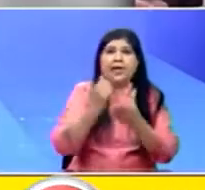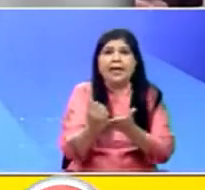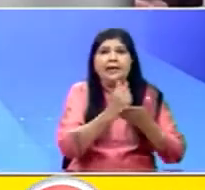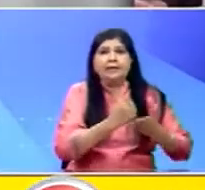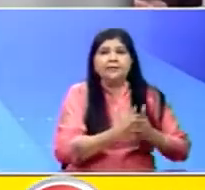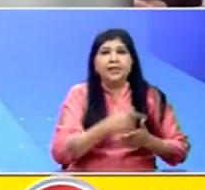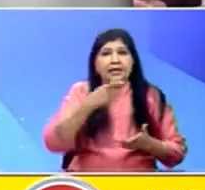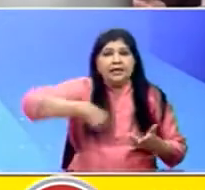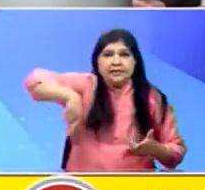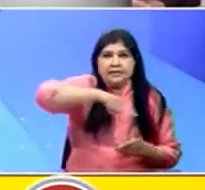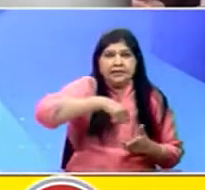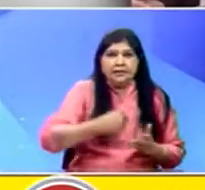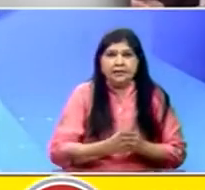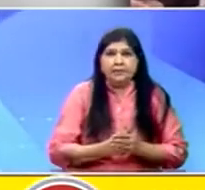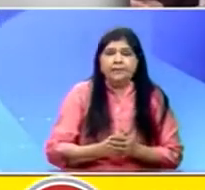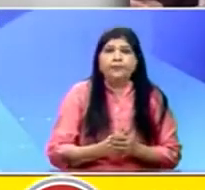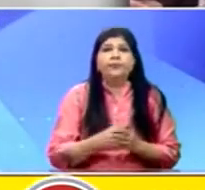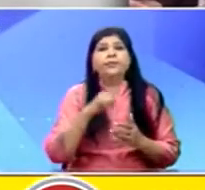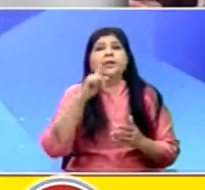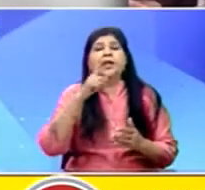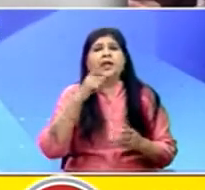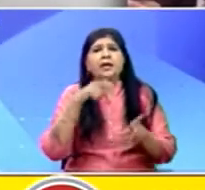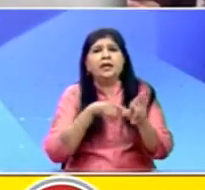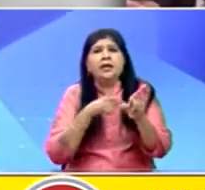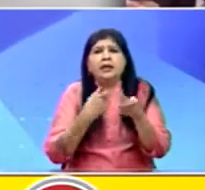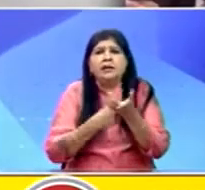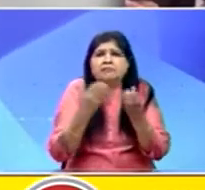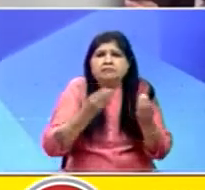इस क्षेत्र में एक साल में